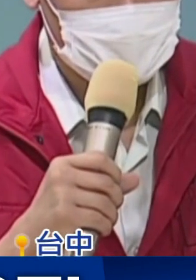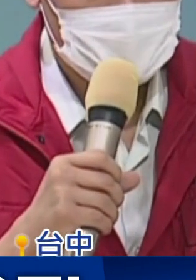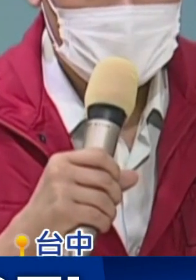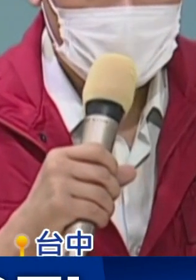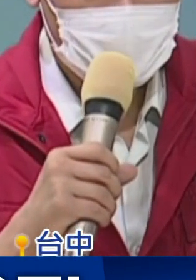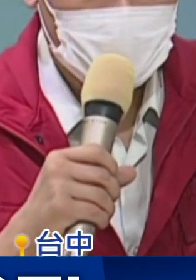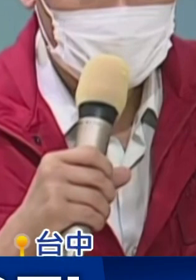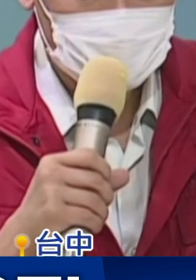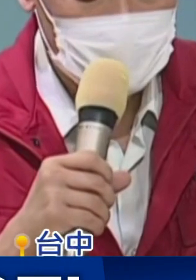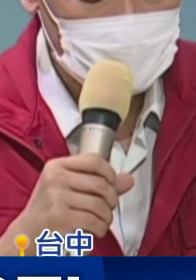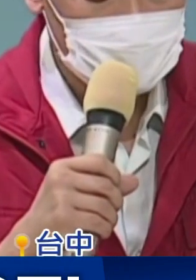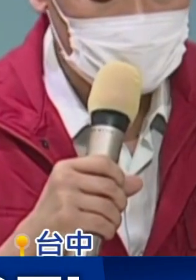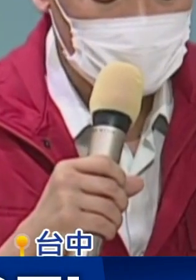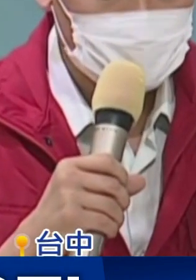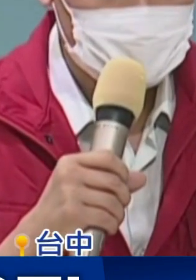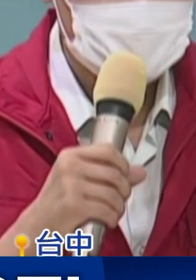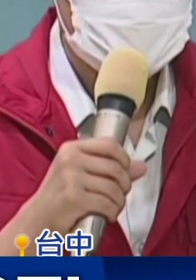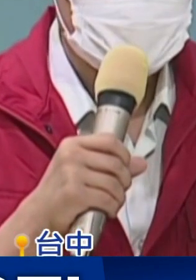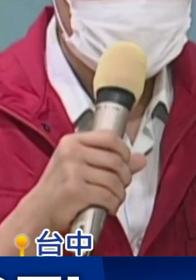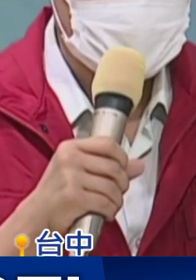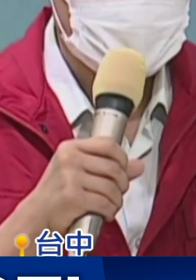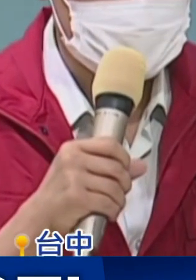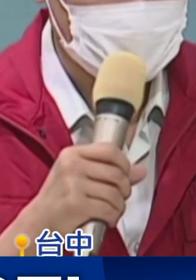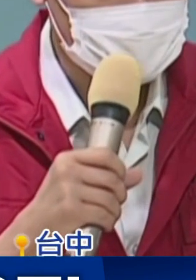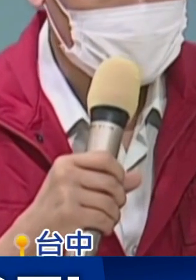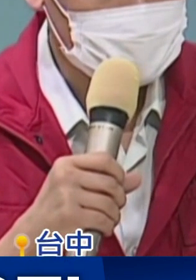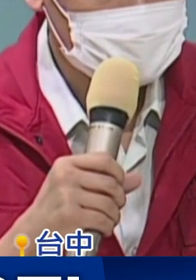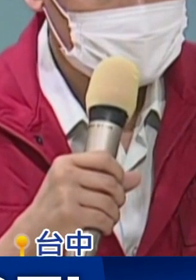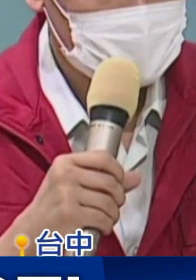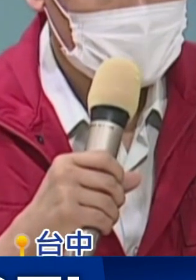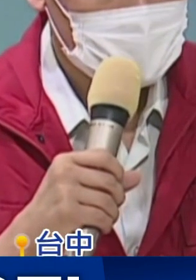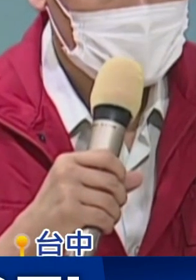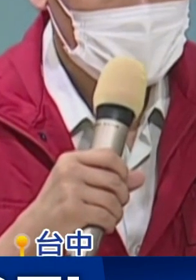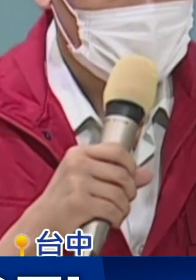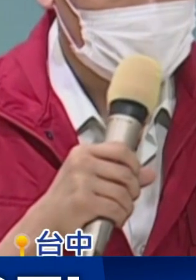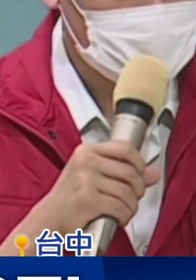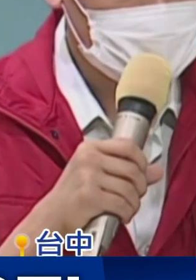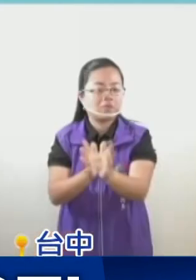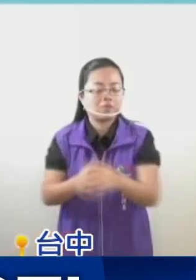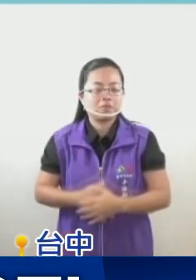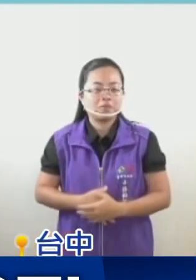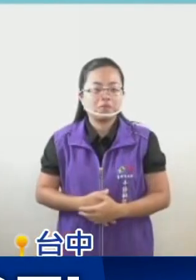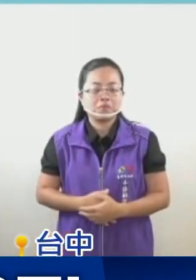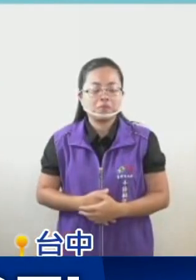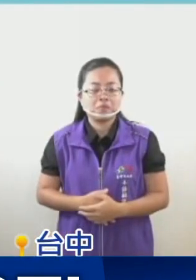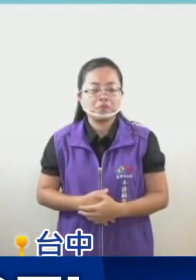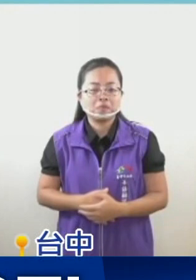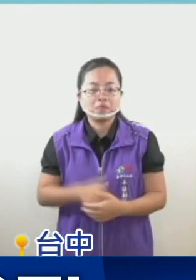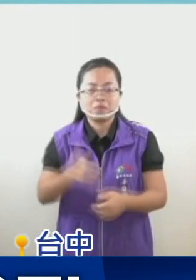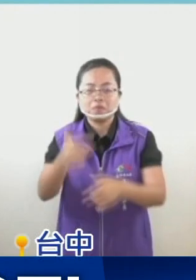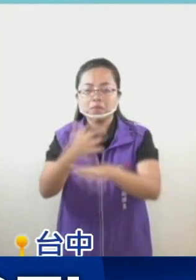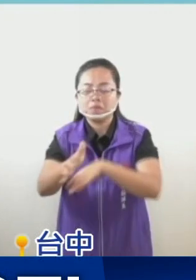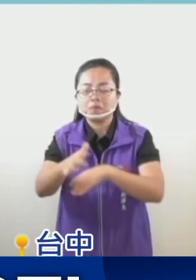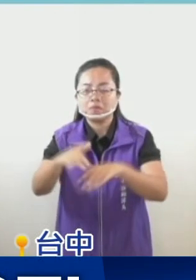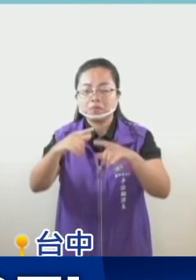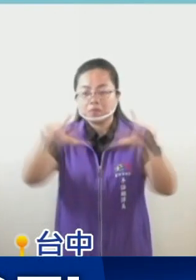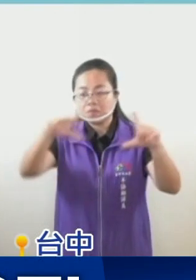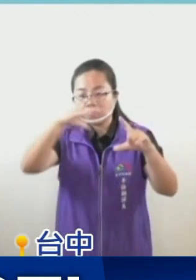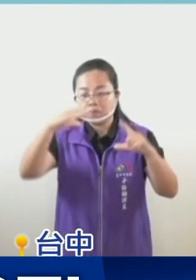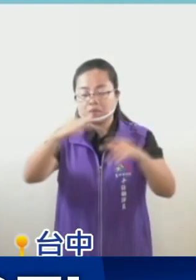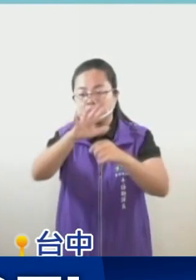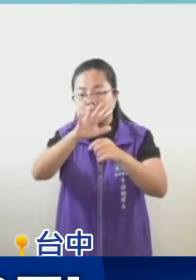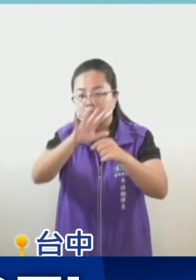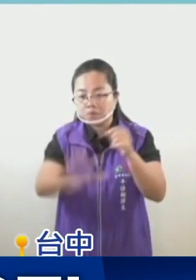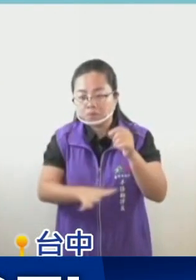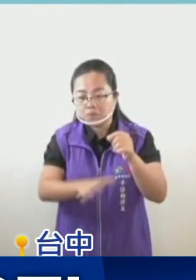会跟这个暗号5300的老师常常在一起聊天。哦，那他曾经到大雅国中斜对面的